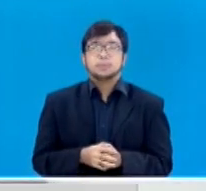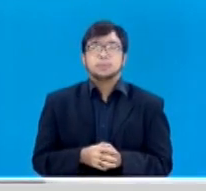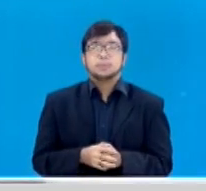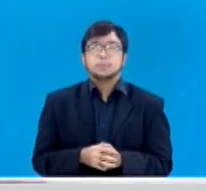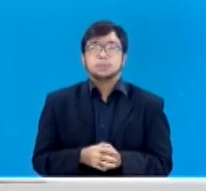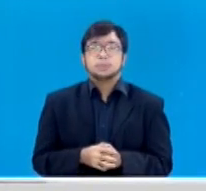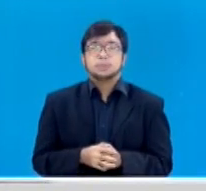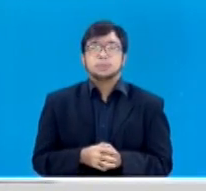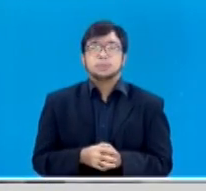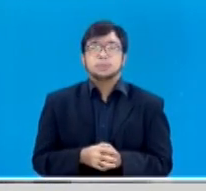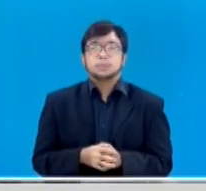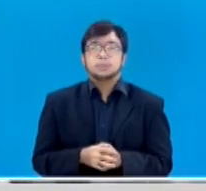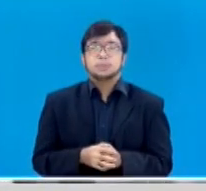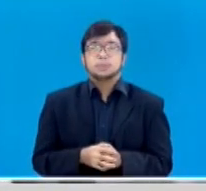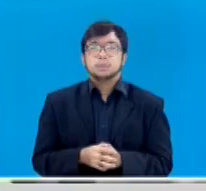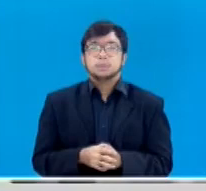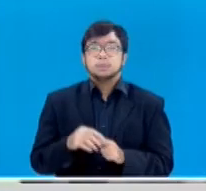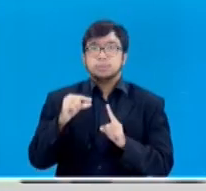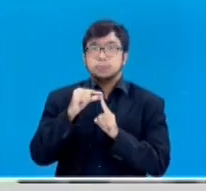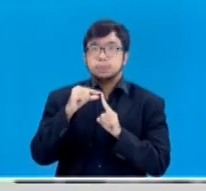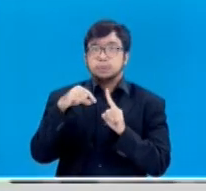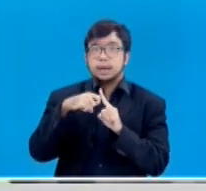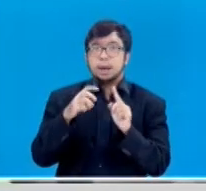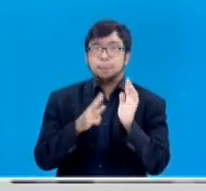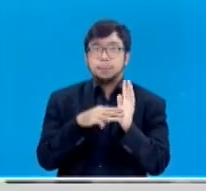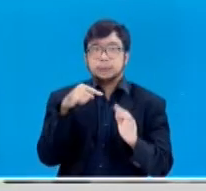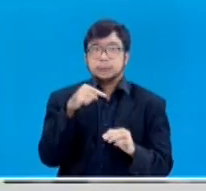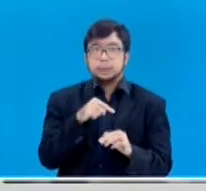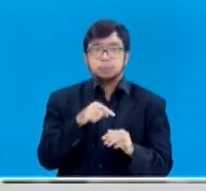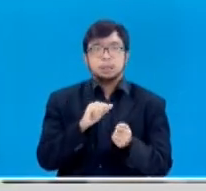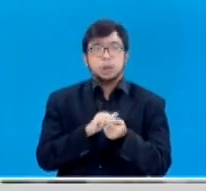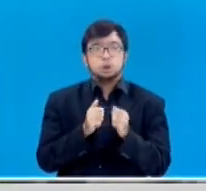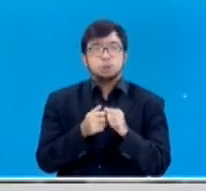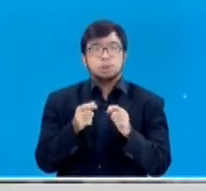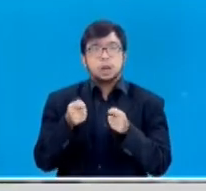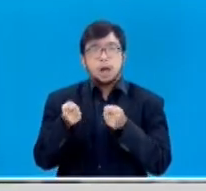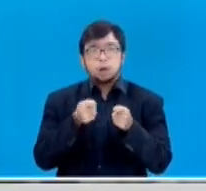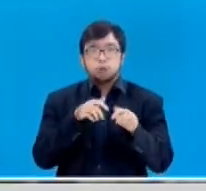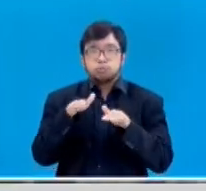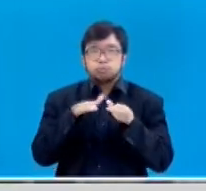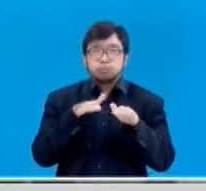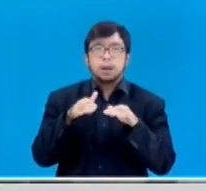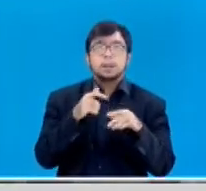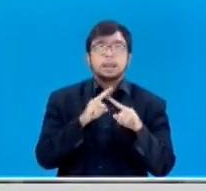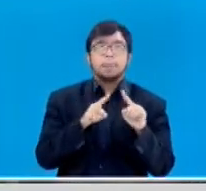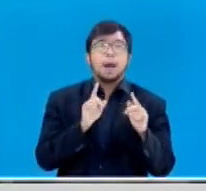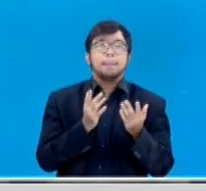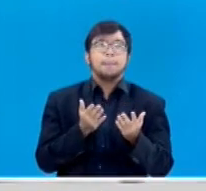Pemberlakuan pembatasan kegiatan masyarakat bukan hanya untuk mengendalikan, tetapi juga mempertahankan kondisi kasus yang sudah